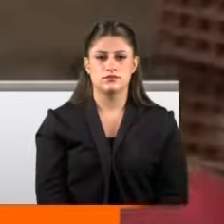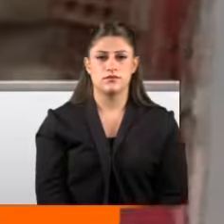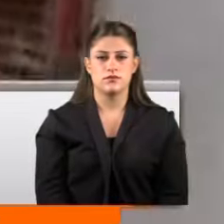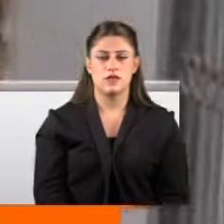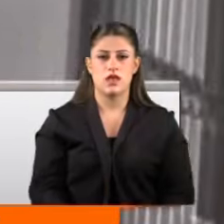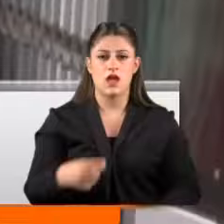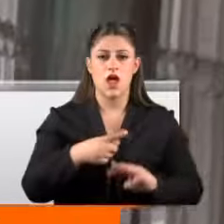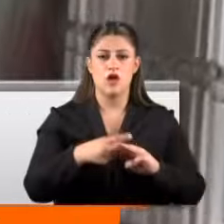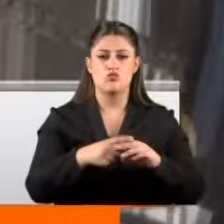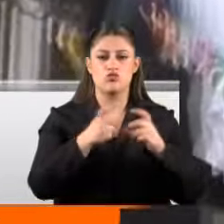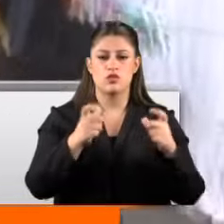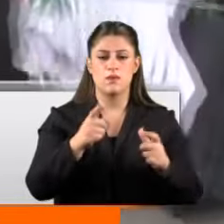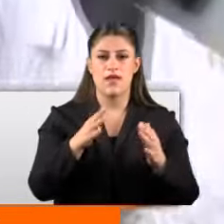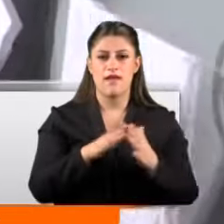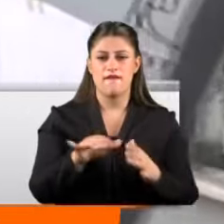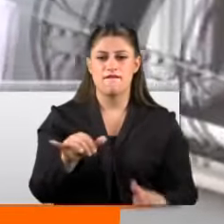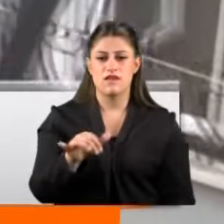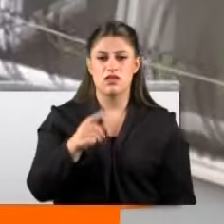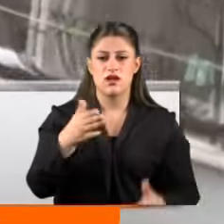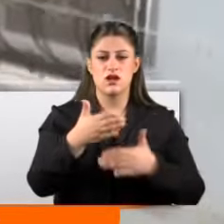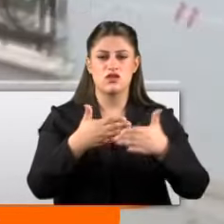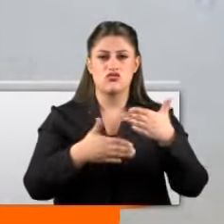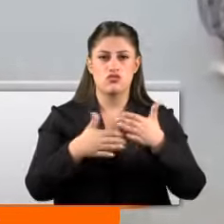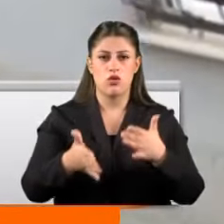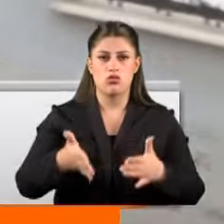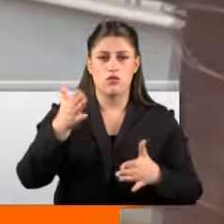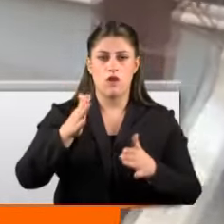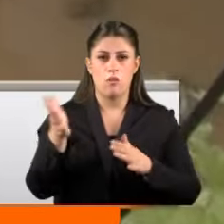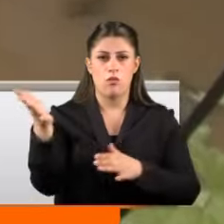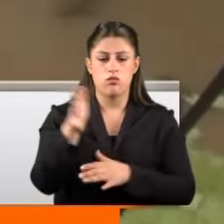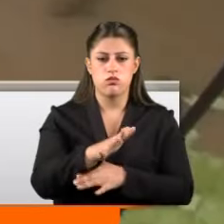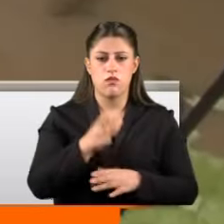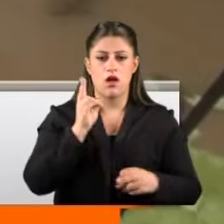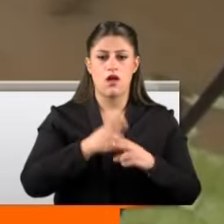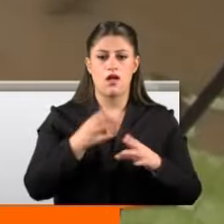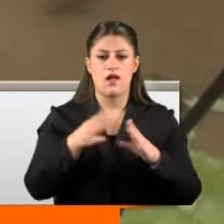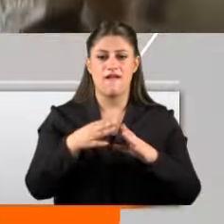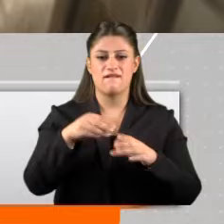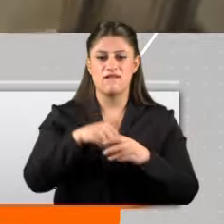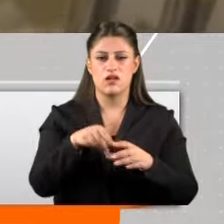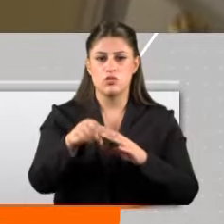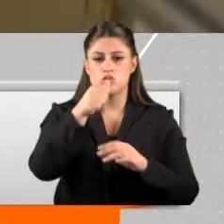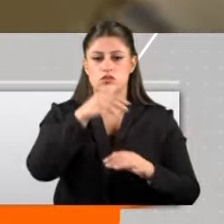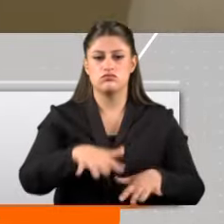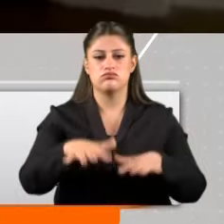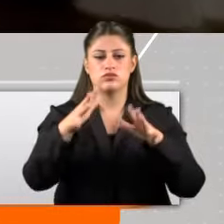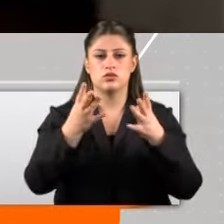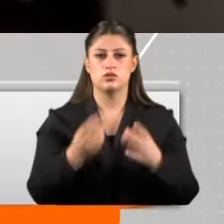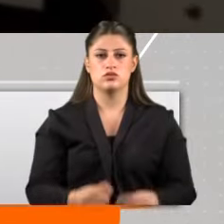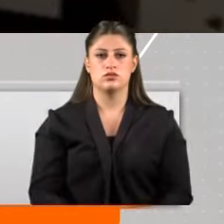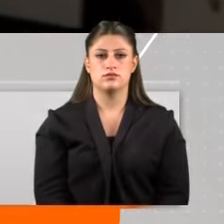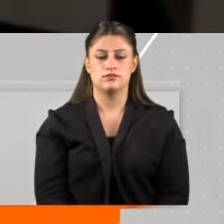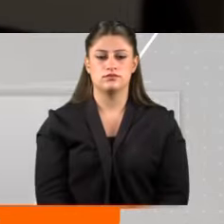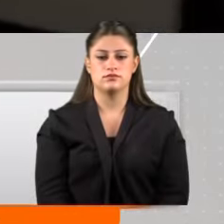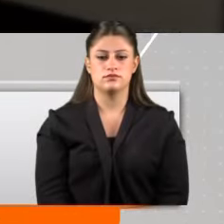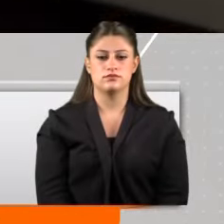Eyüp Sultan'da bir evin yanında bulunan inşaatın duvarı çöktü. Hemen alt kattaki daire suya gömüldü. Duvar çöktü direkt. Su olduğu gibi